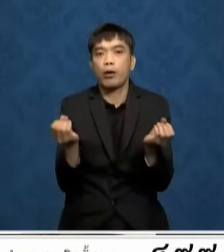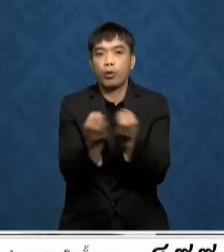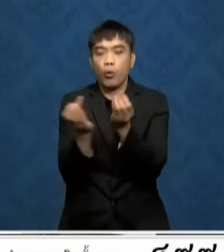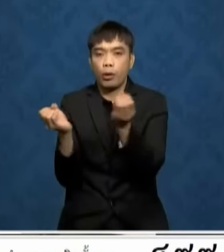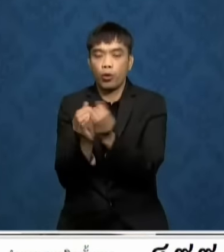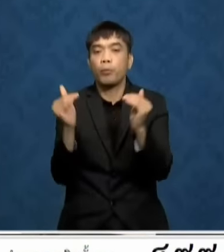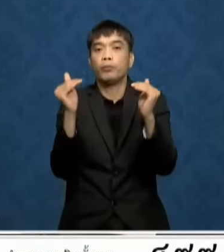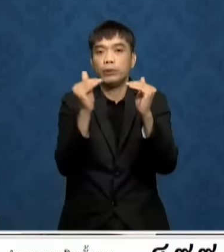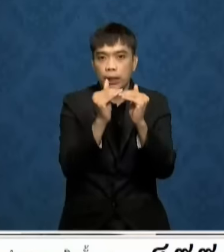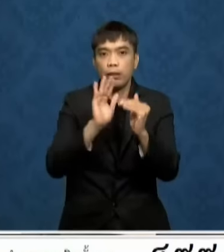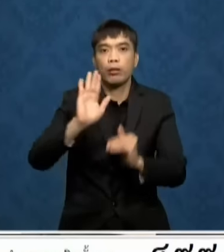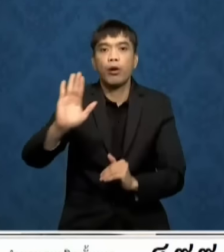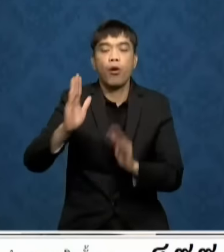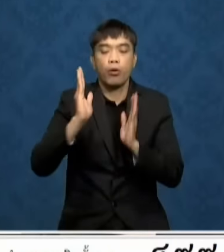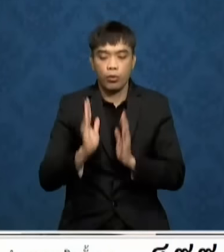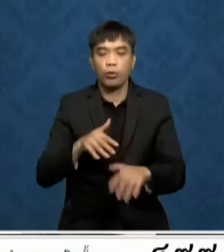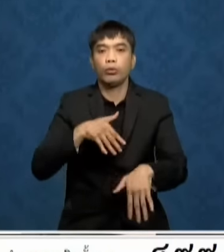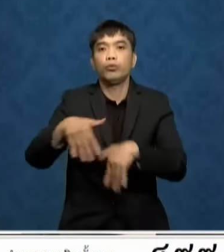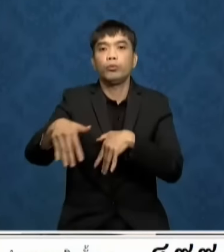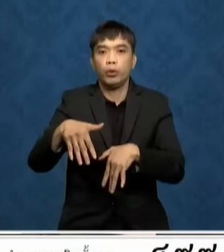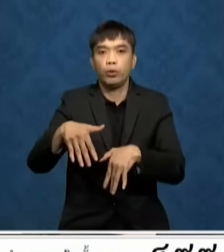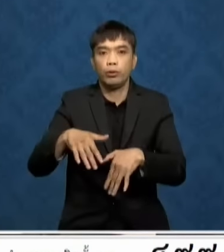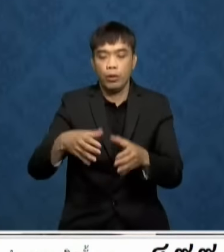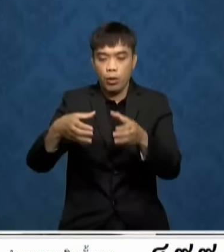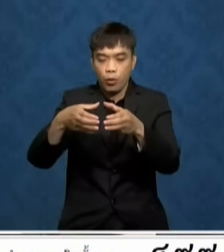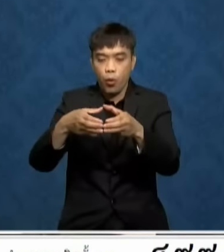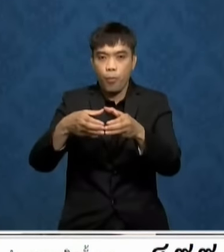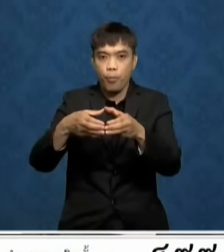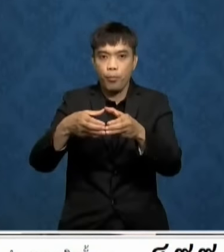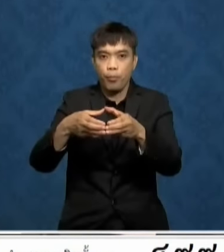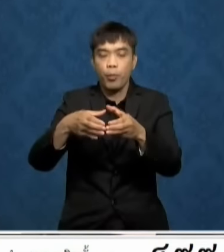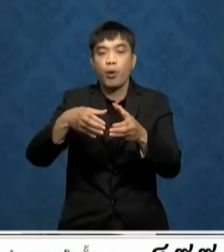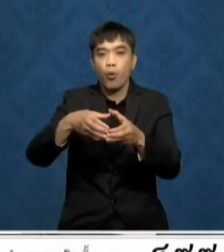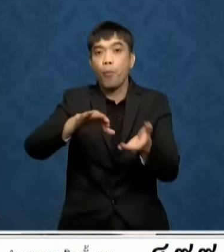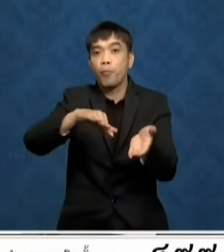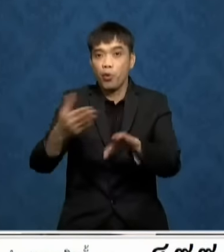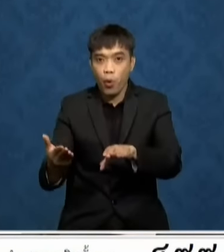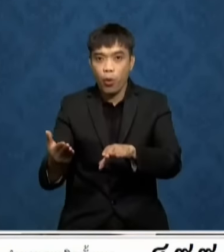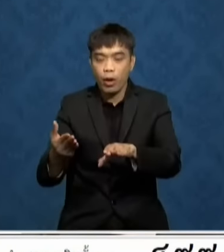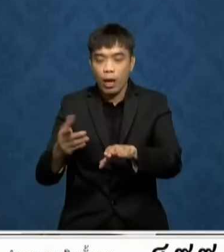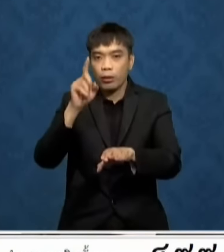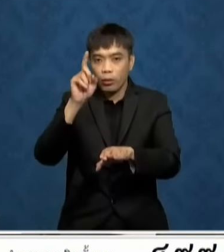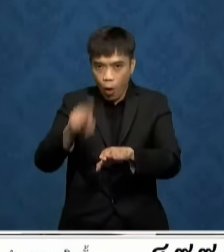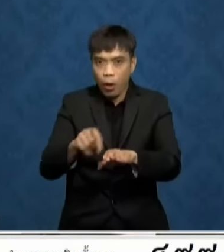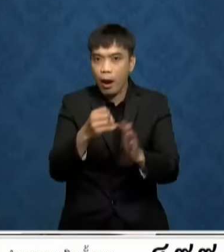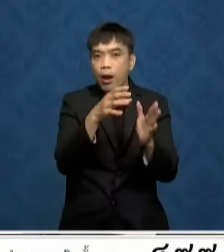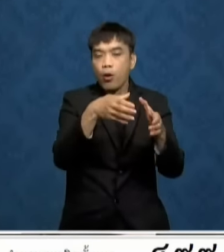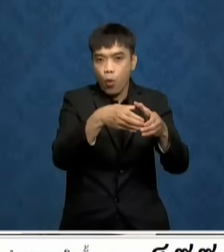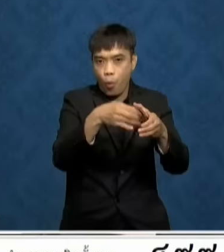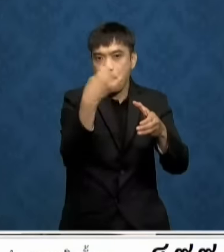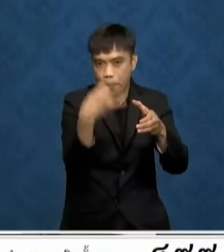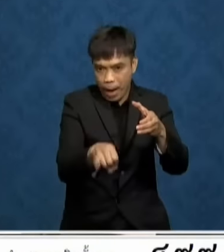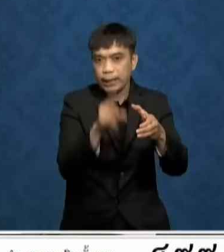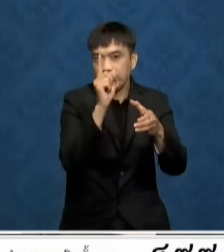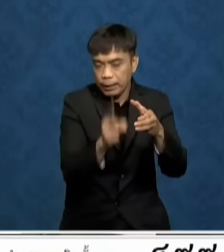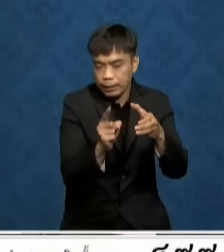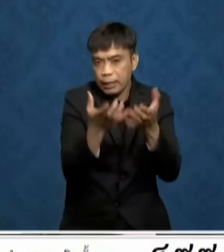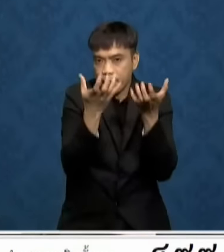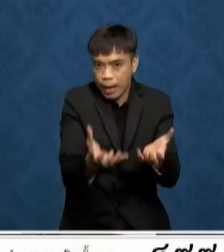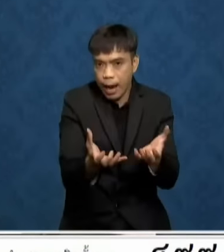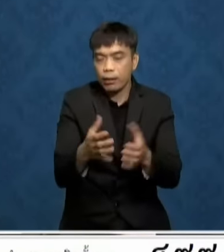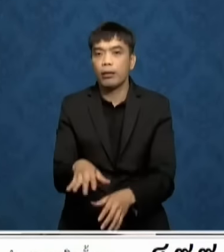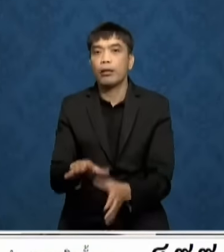ของประชาชนโดยตรงการยุบพรรคการเมืองจึงควรมีเฉพาะกรณีร้ายแรงเพื่อเป็นมาตรการสุดท้ายในการควบคุมพรรคการเมือง